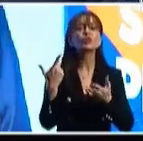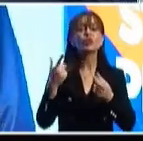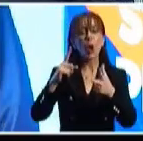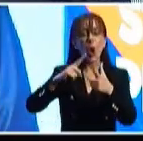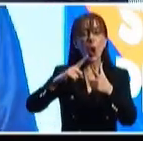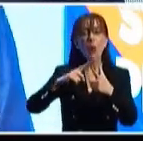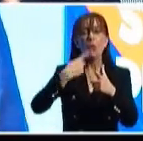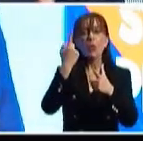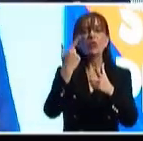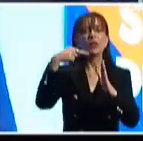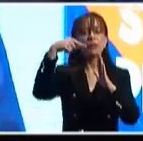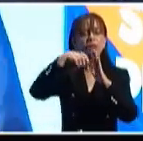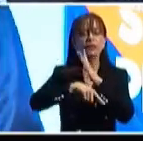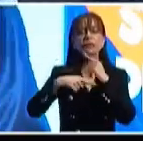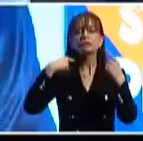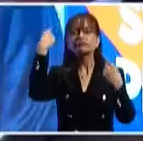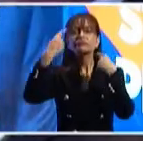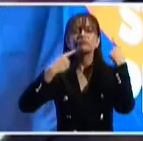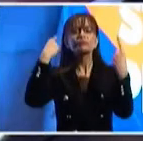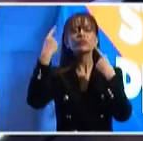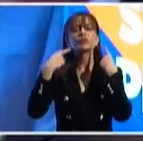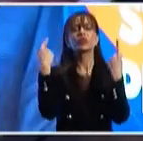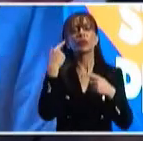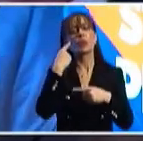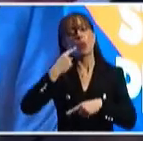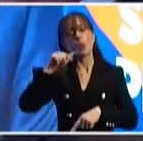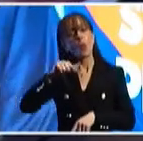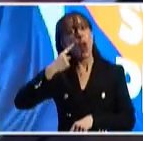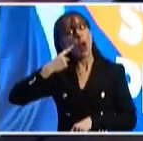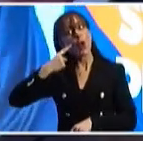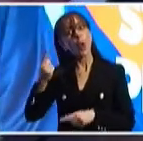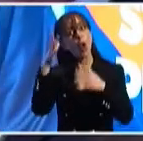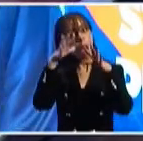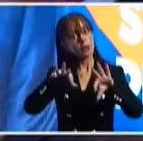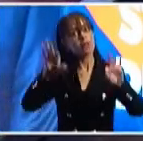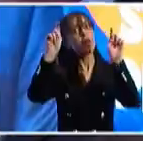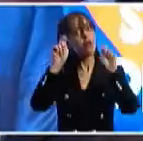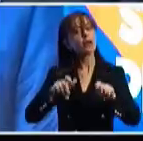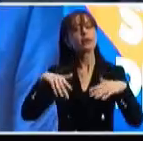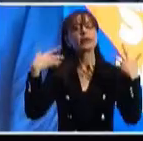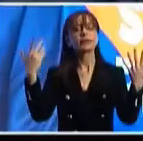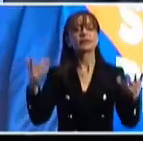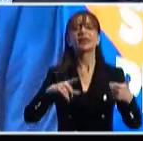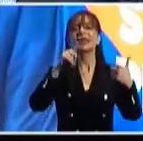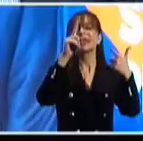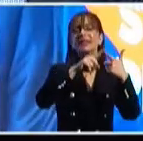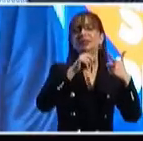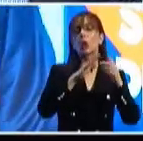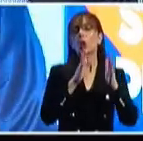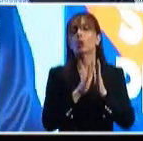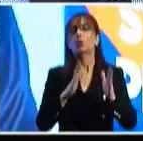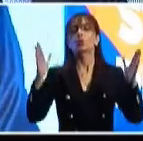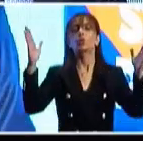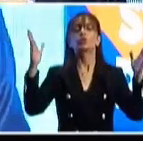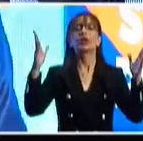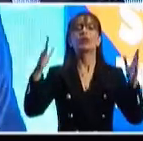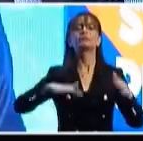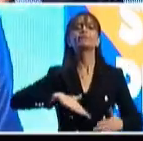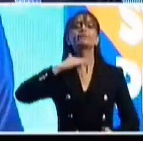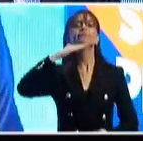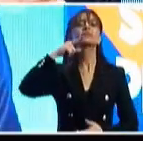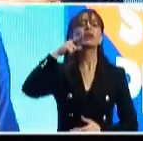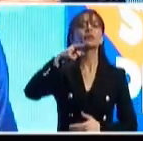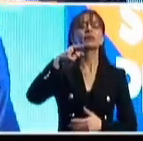detaylarını düşünerek buna göre hazırladık ve işte ikinci adımda da yüksek kapasiteli bir